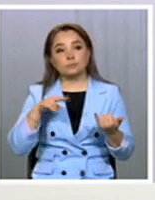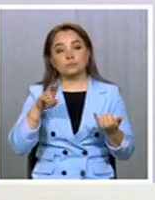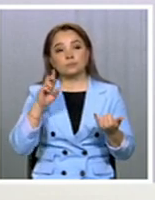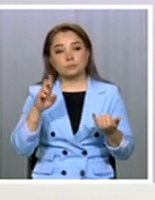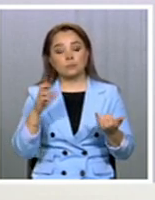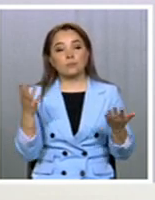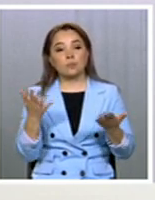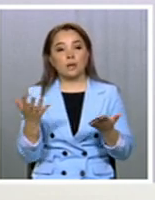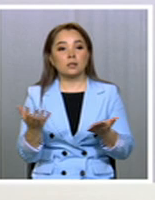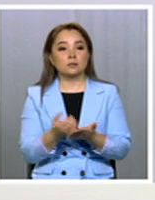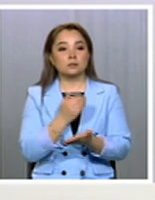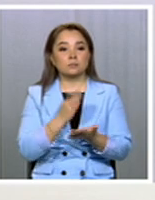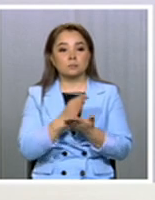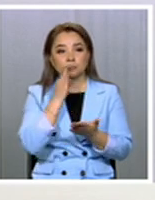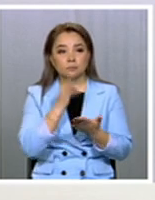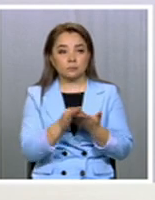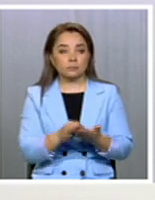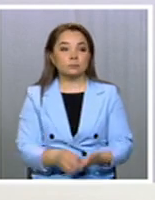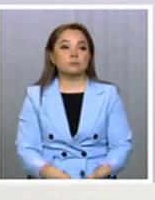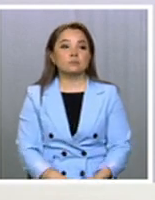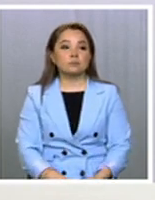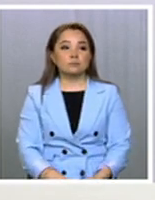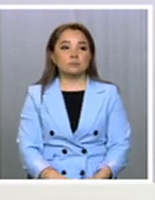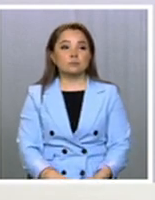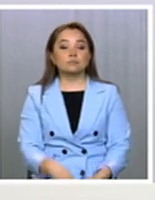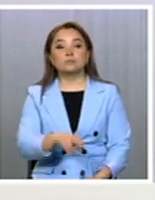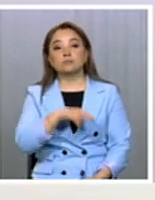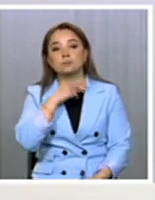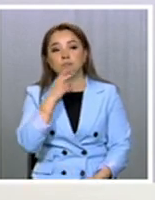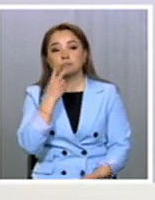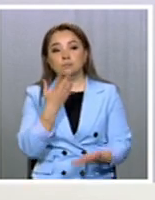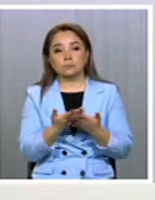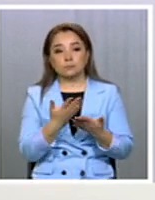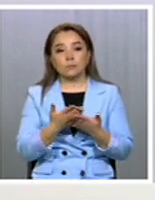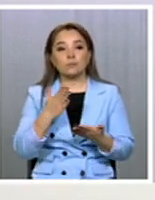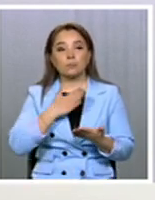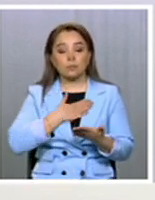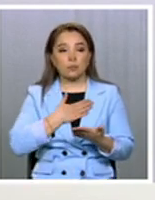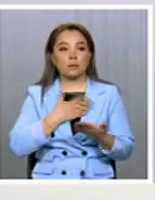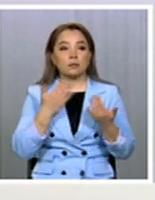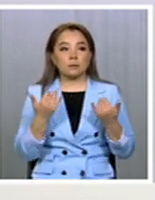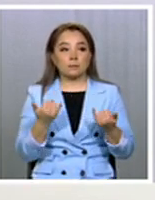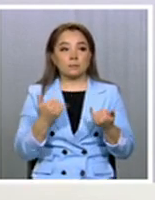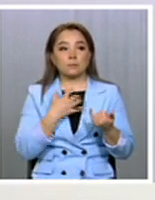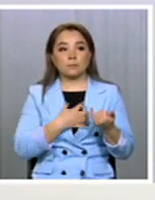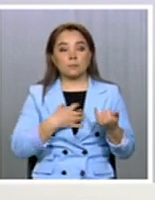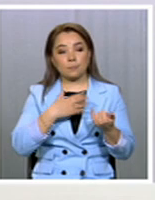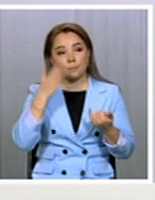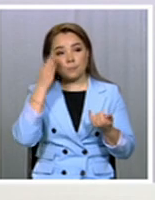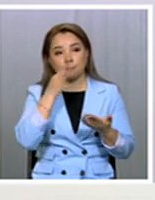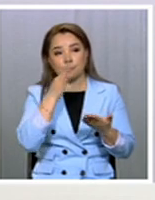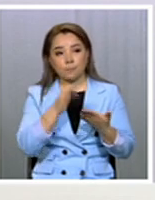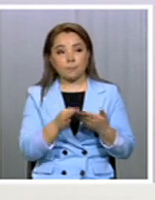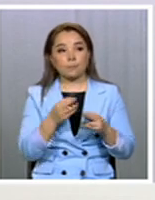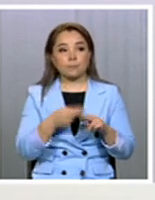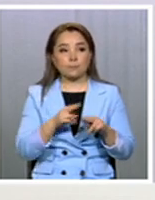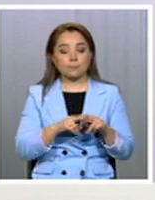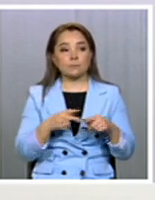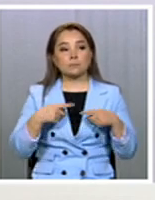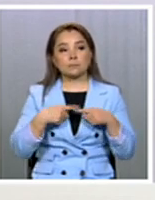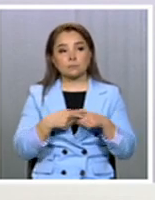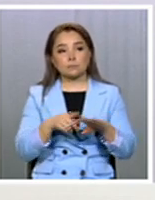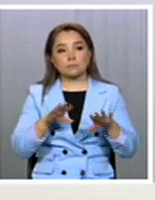қалай табамыз? Ал мұқият қарайық. Бізде жанаманың негізгі қасиеті сол жанасу